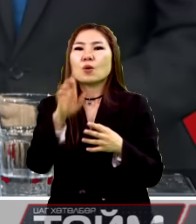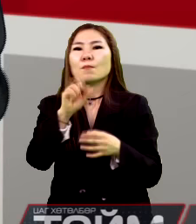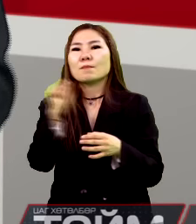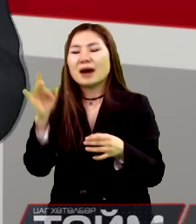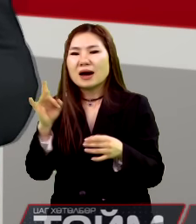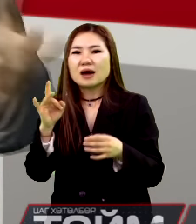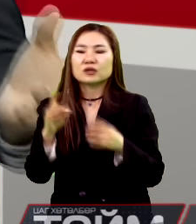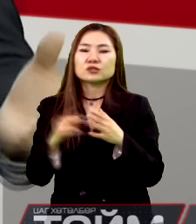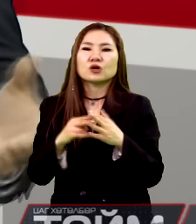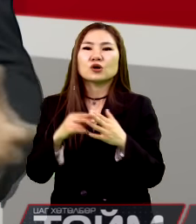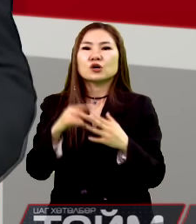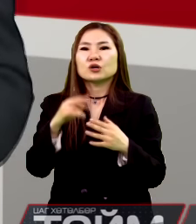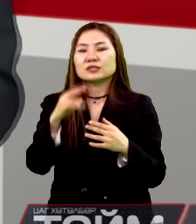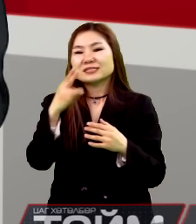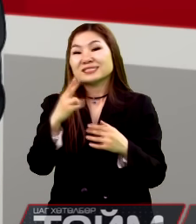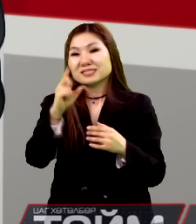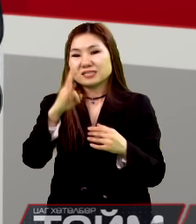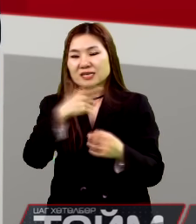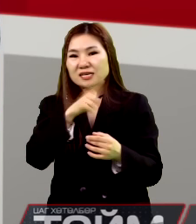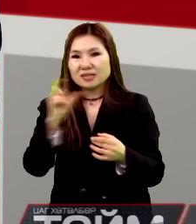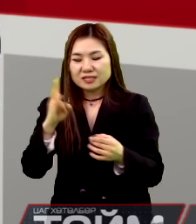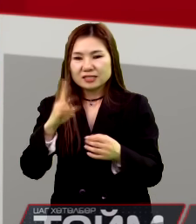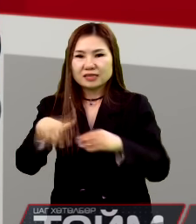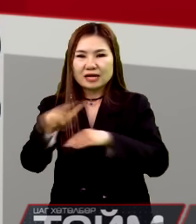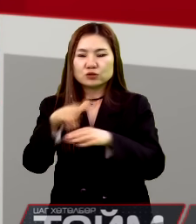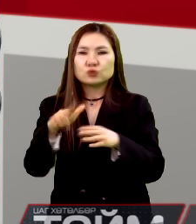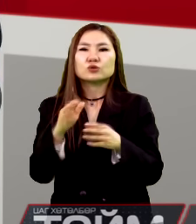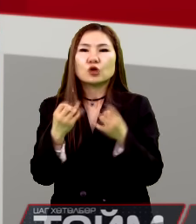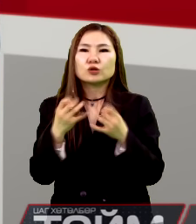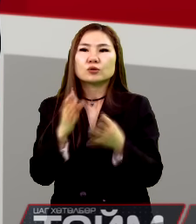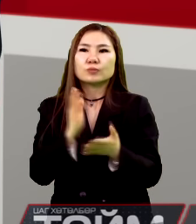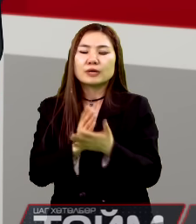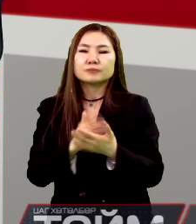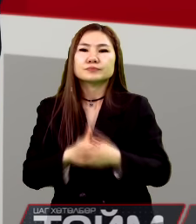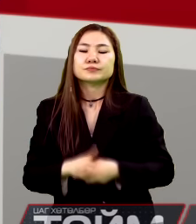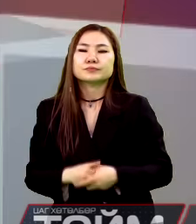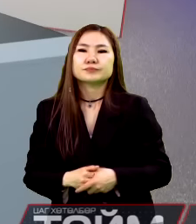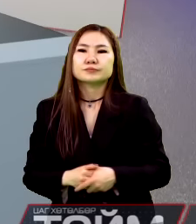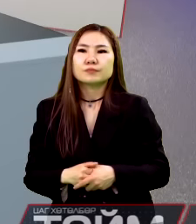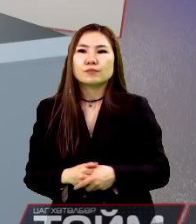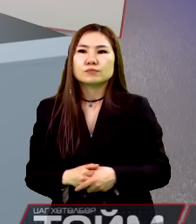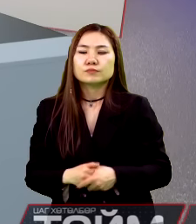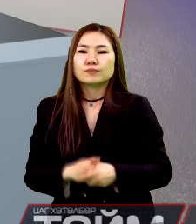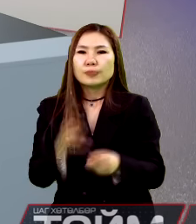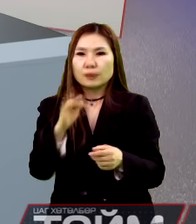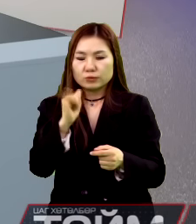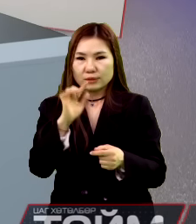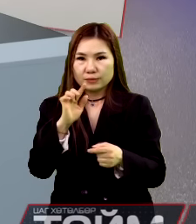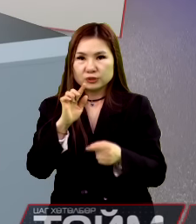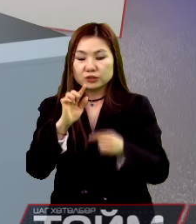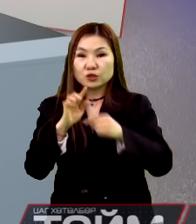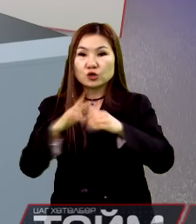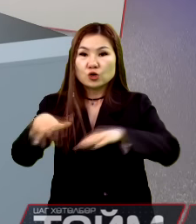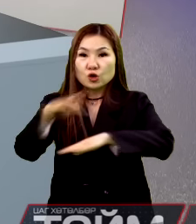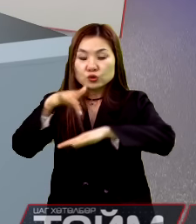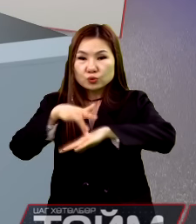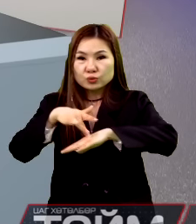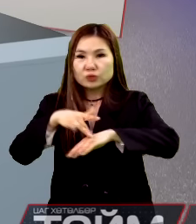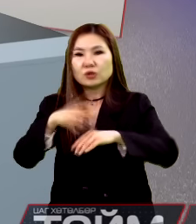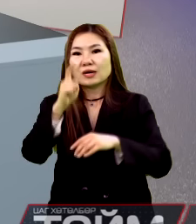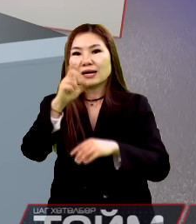болохоор тэр хавийнх нь одоо бохирддаг заваардаг гэдэг юм аа тийм. Ийм асуудал бас ярьж байна тийм. Одоо бас нэг жишээ байна шүү дээ. Улаанбаатар хотын төвд